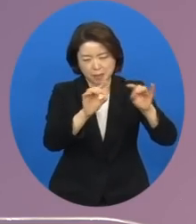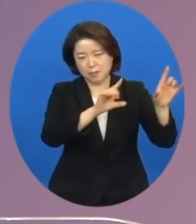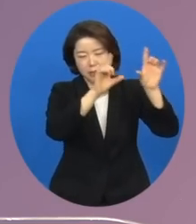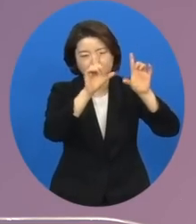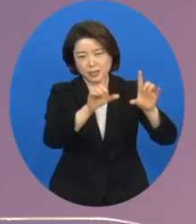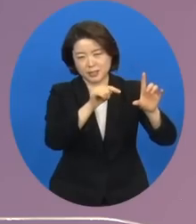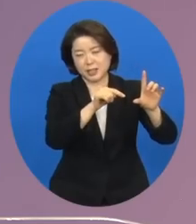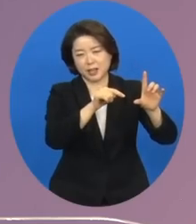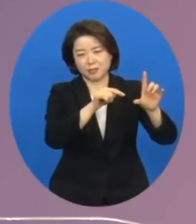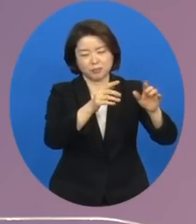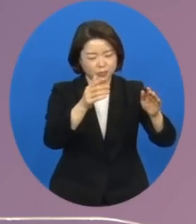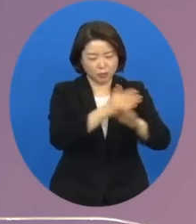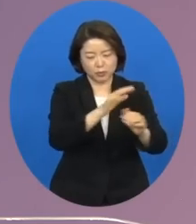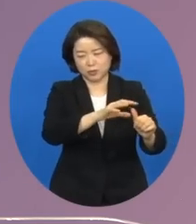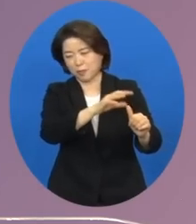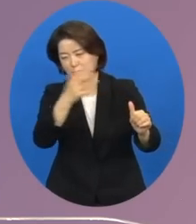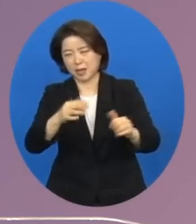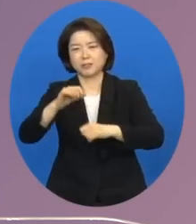삶에서 자유해지십시다